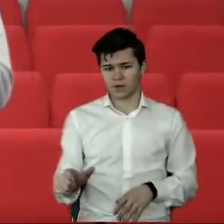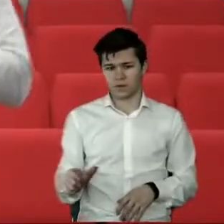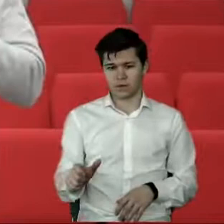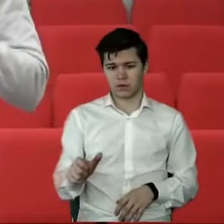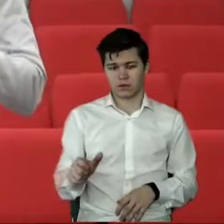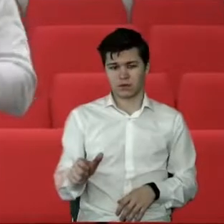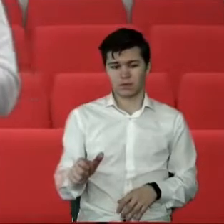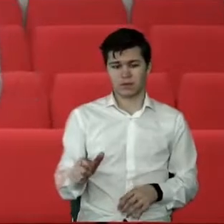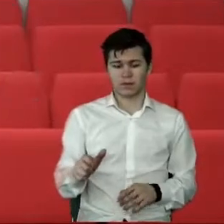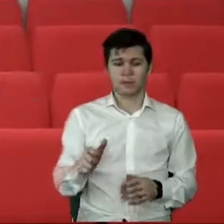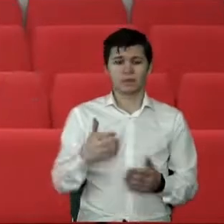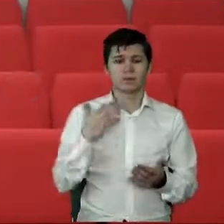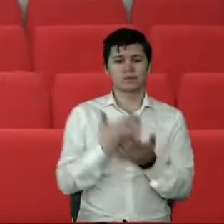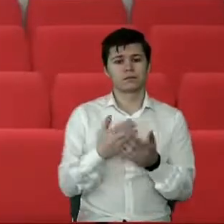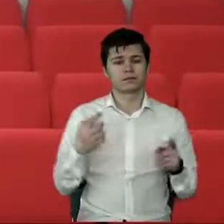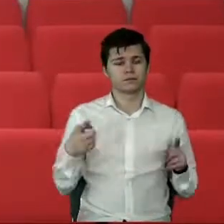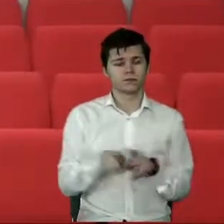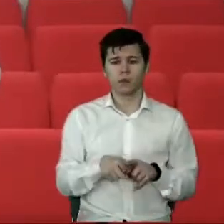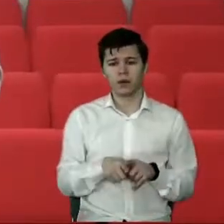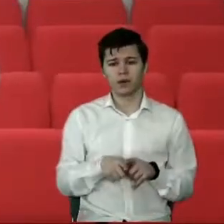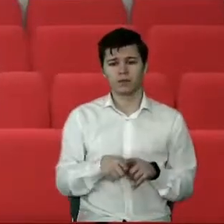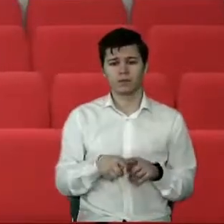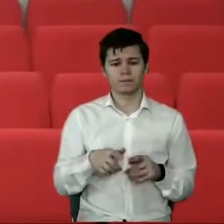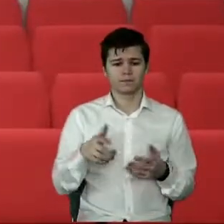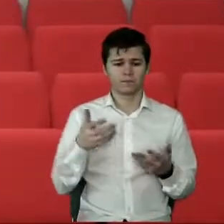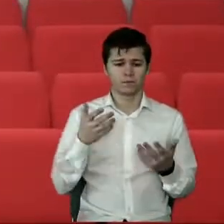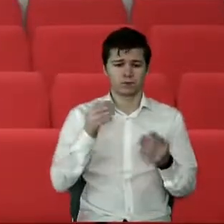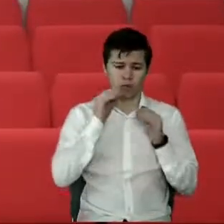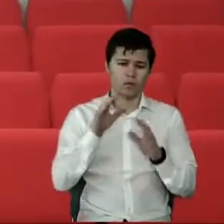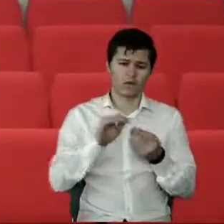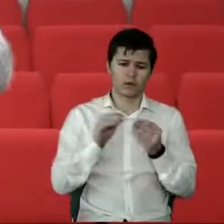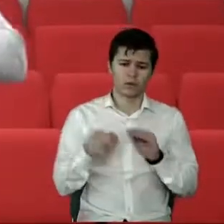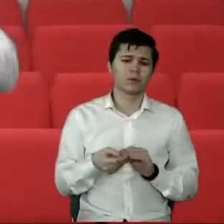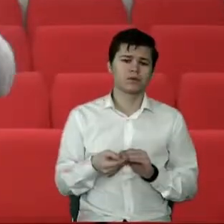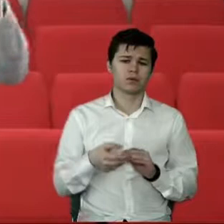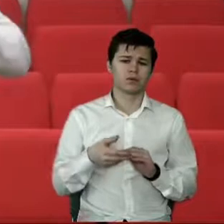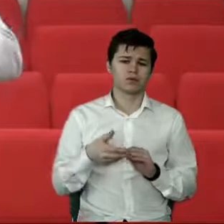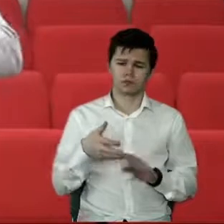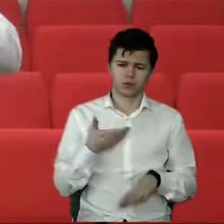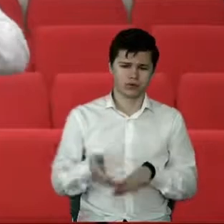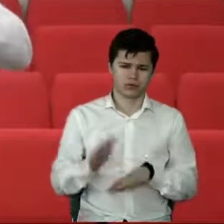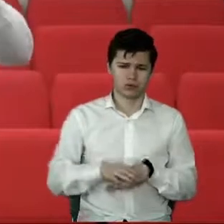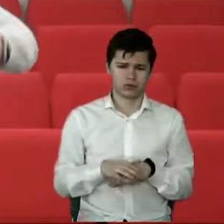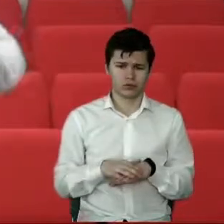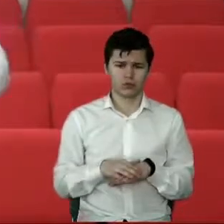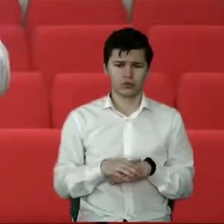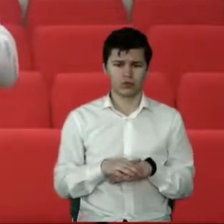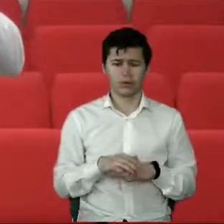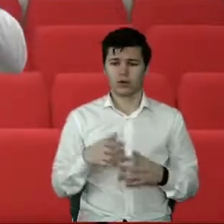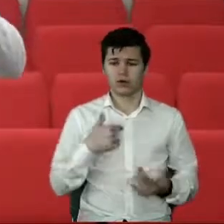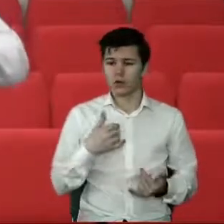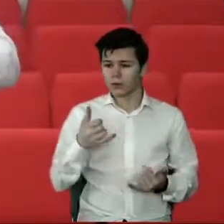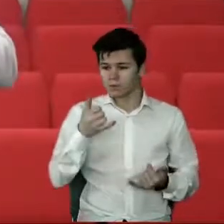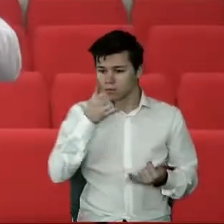Есть такие горы в духовном мире, которые можно двигать очень долго. Которые, даже если соберутся люди, которые могут двигать горы, им нужно